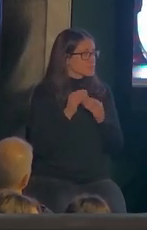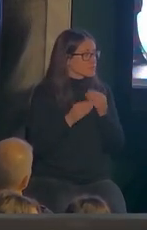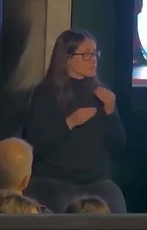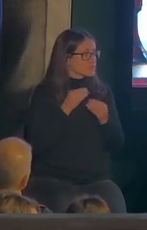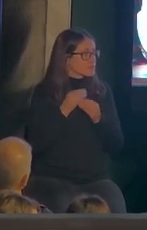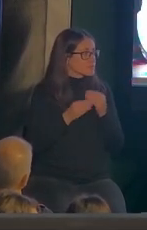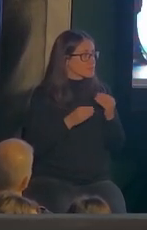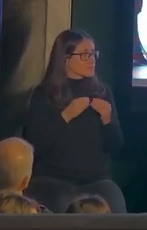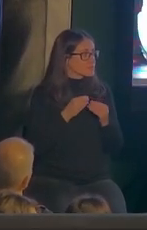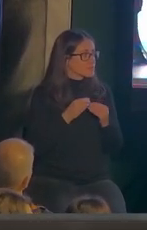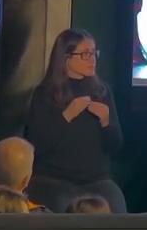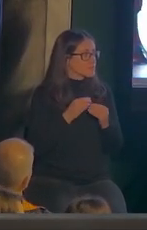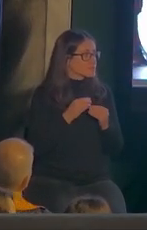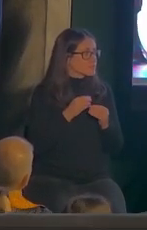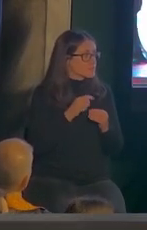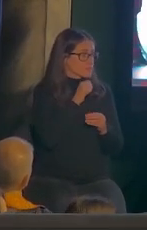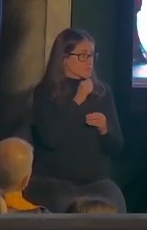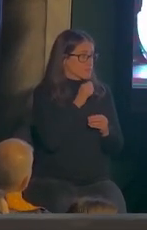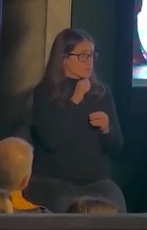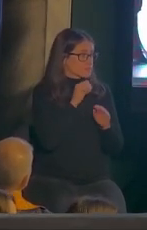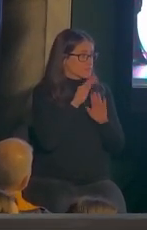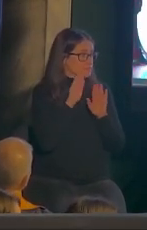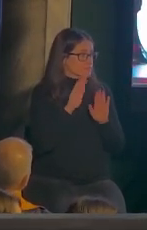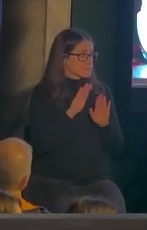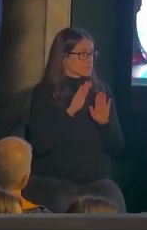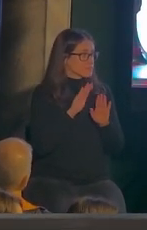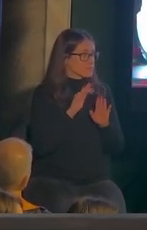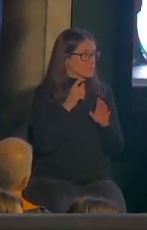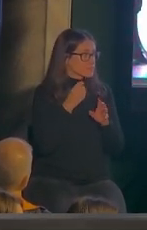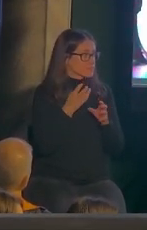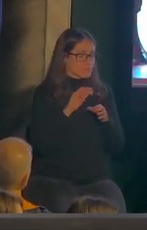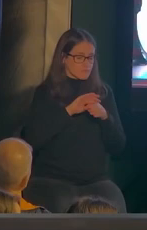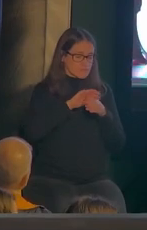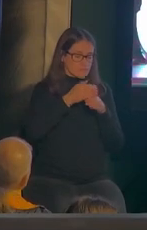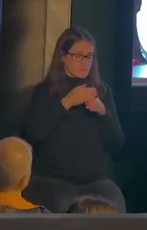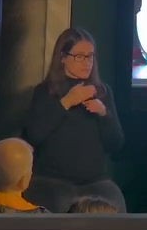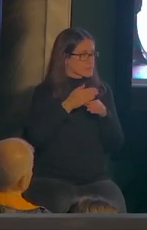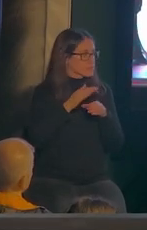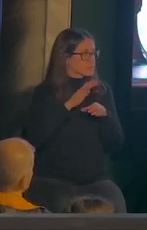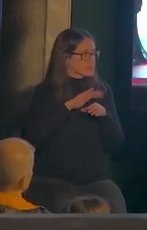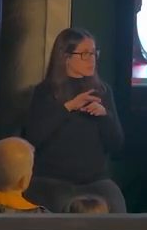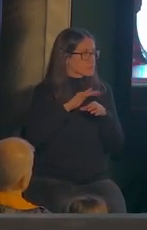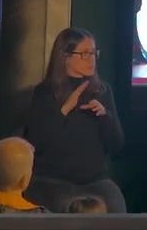la part, ieps, la part de sobre, que cobreix